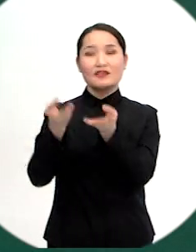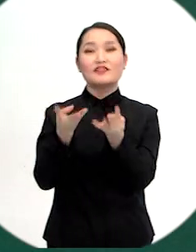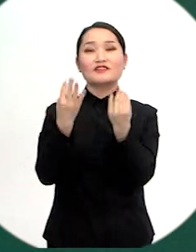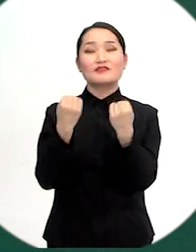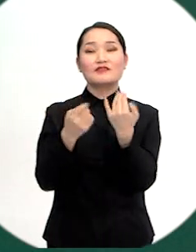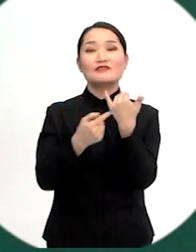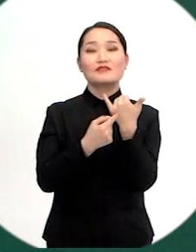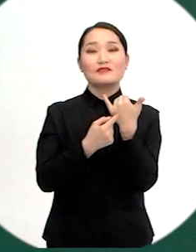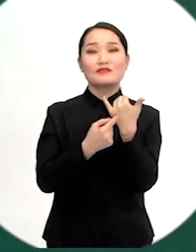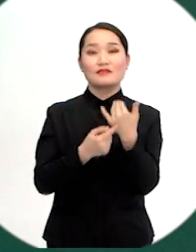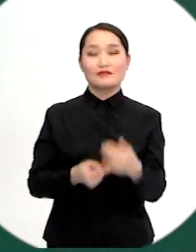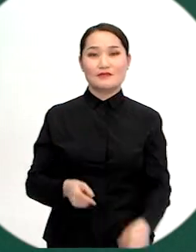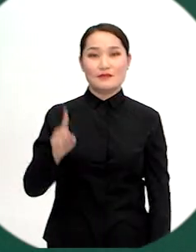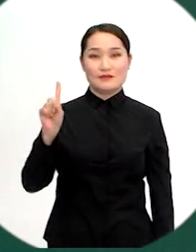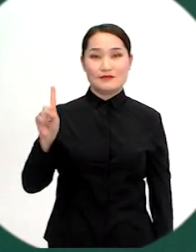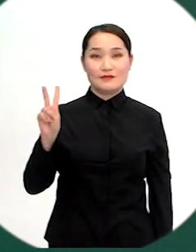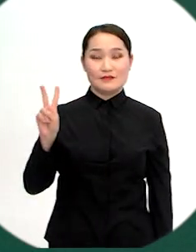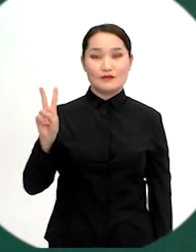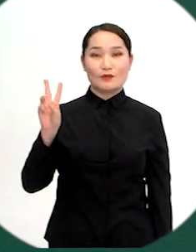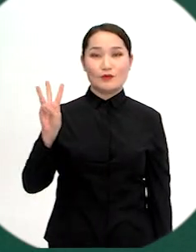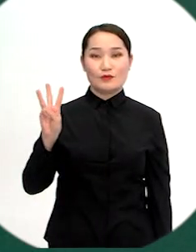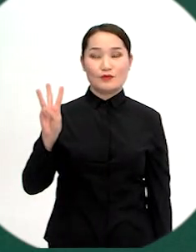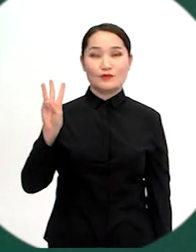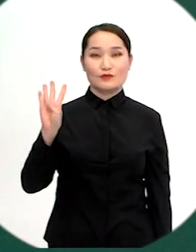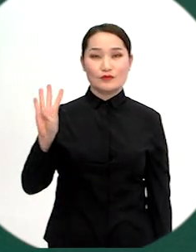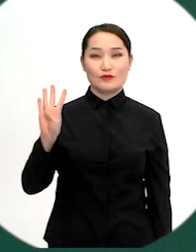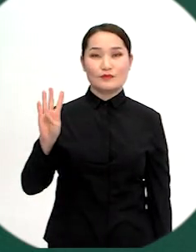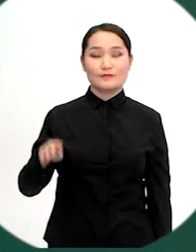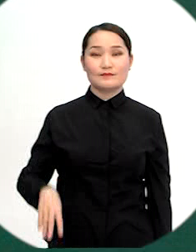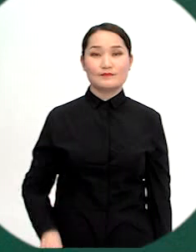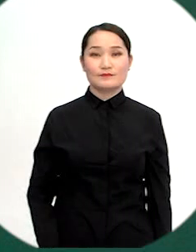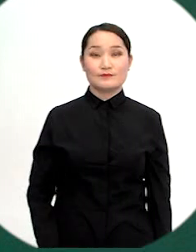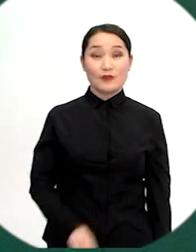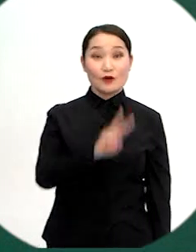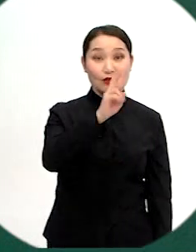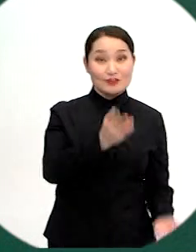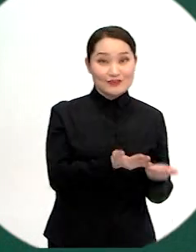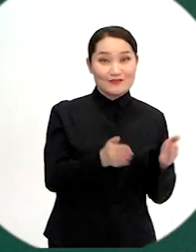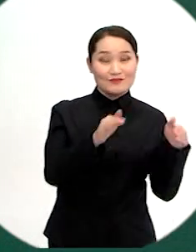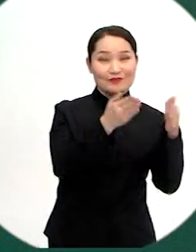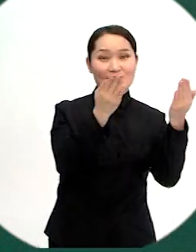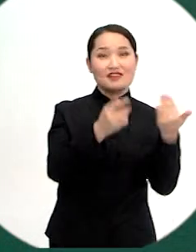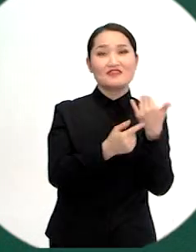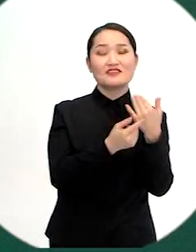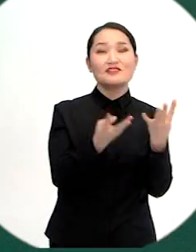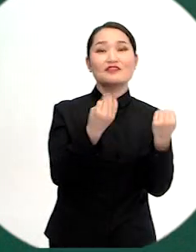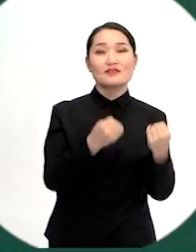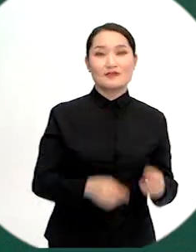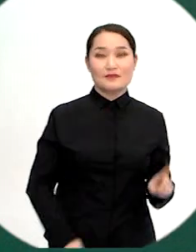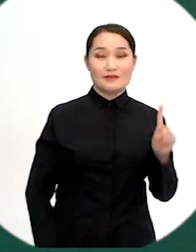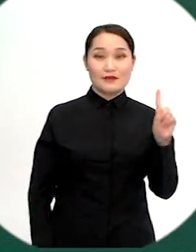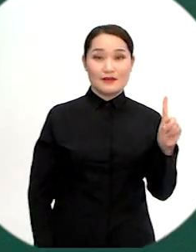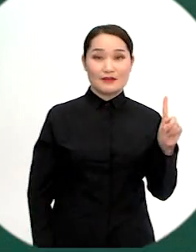хүүхдүүдээ? 1, 2, 3, 4. 2 дахь варанд хэдэн цэцэг